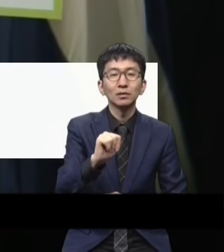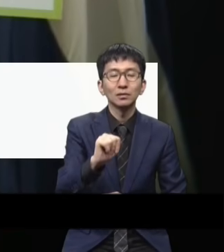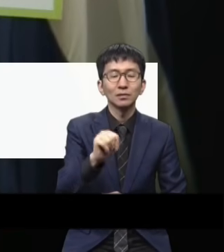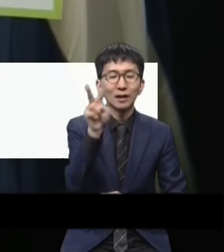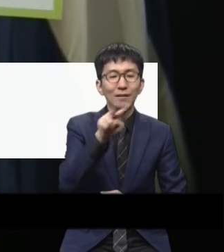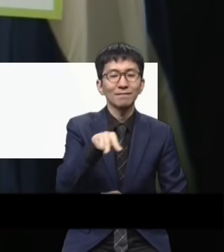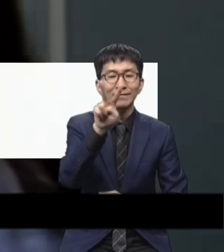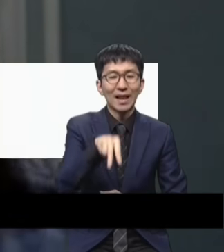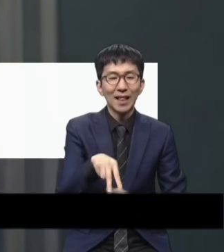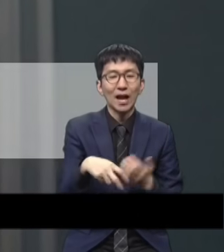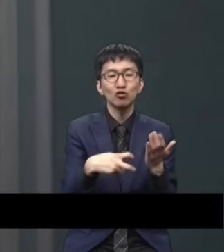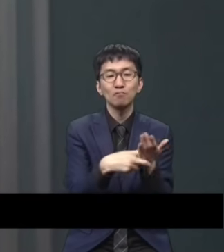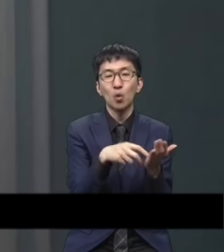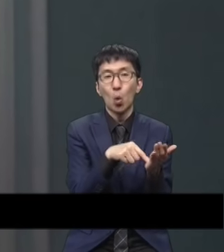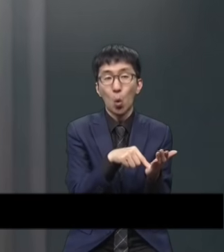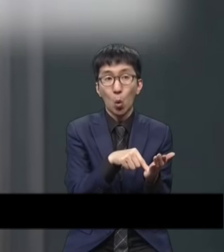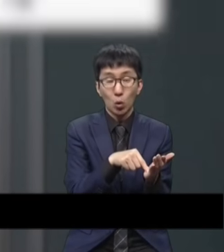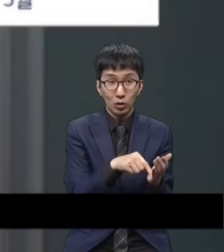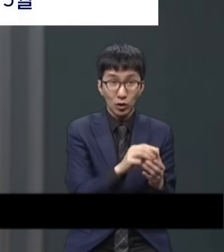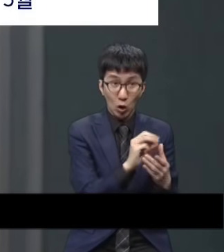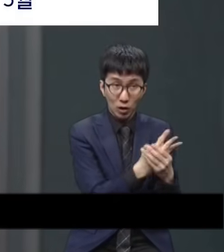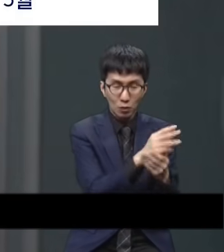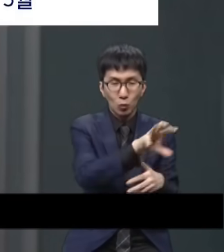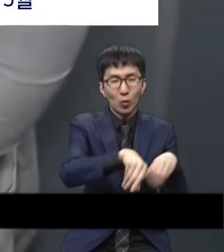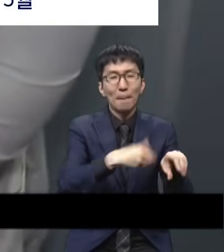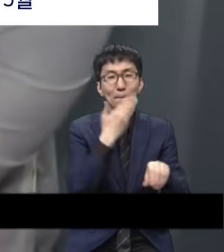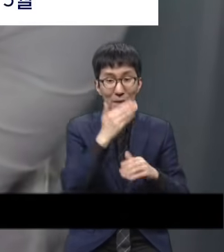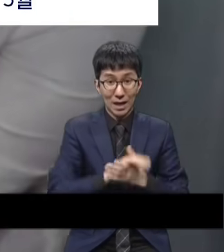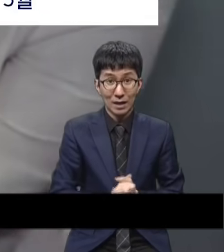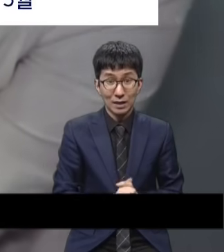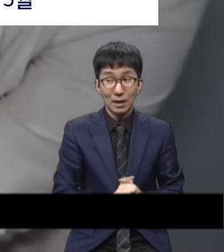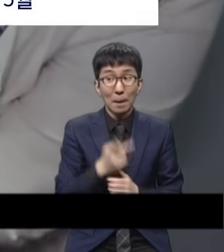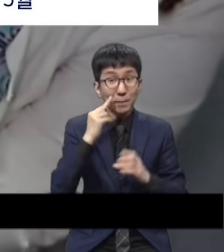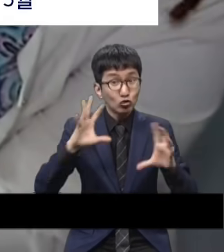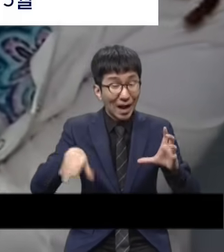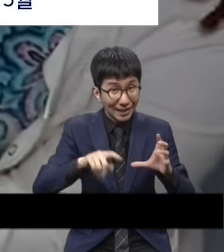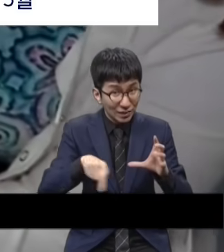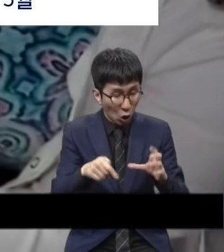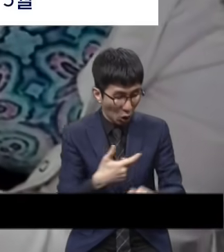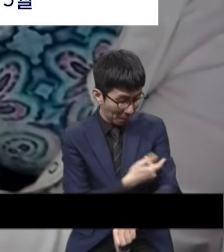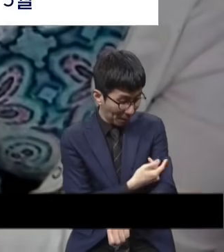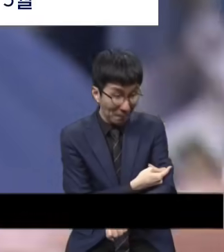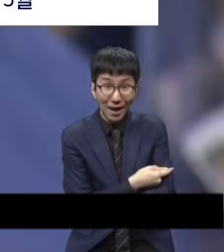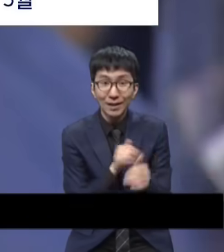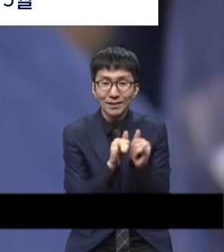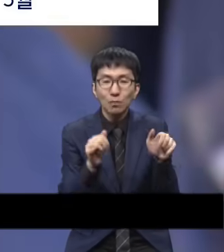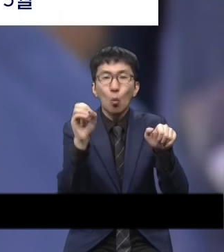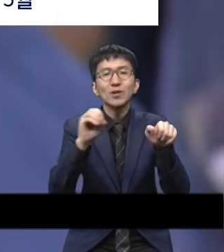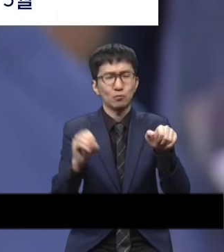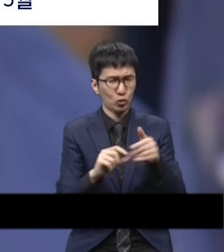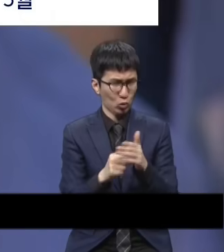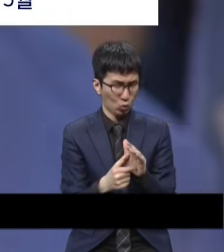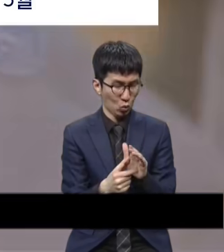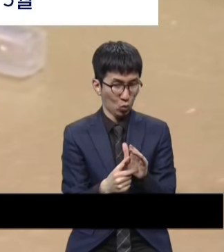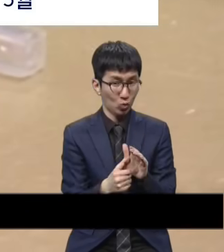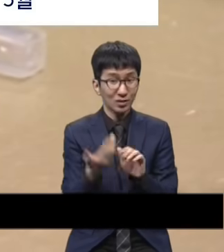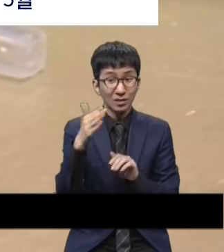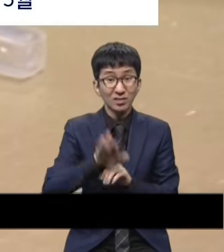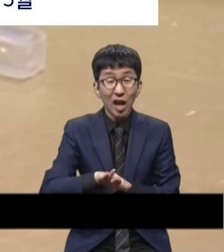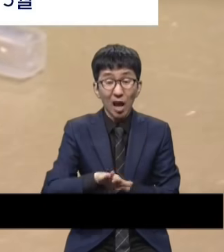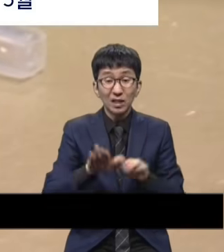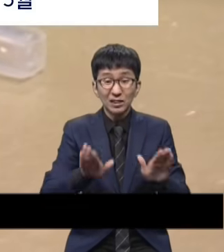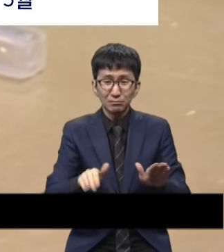you can use today. 미국 내 백신 접종을 마친 사람이 전체 성인의 50%가 됐지만